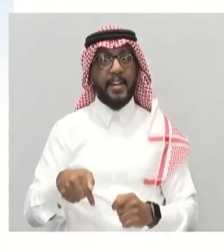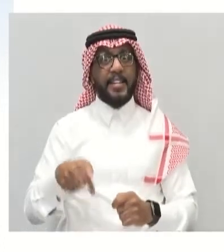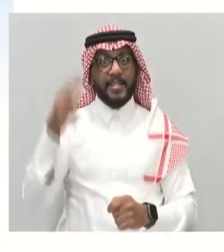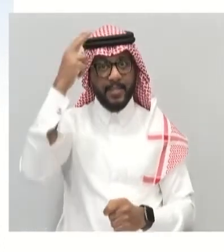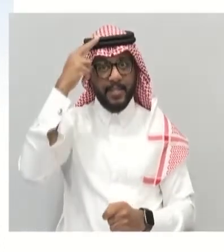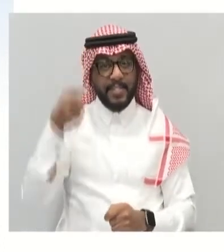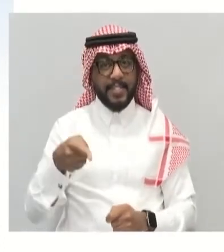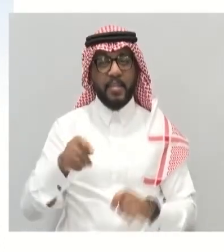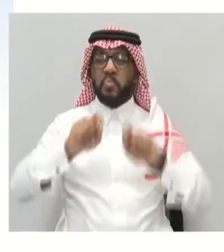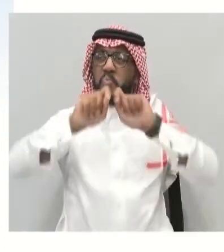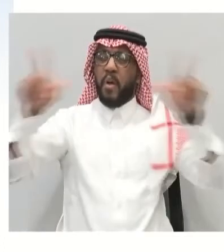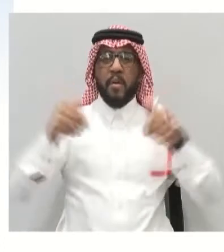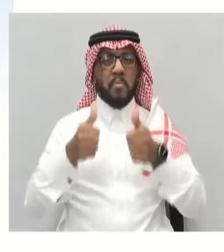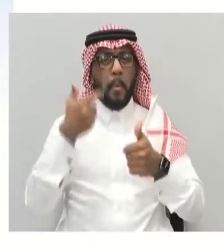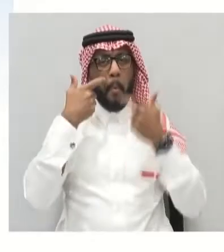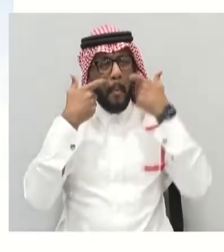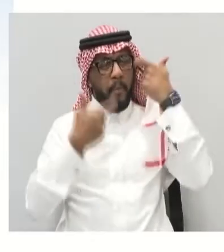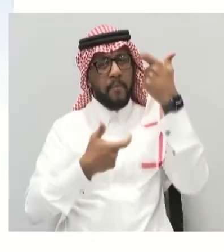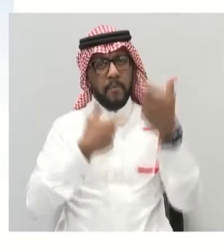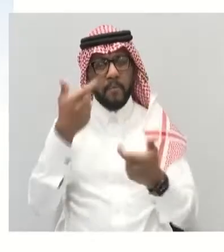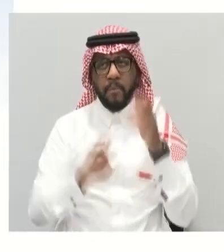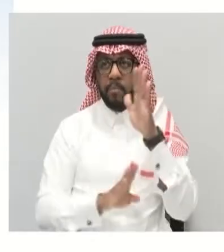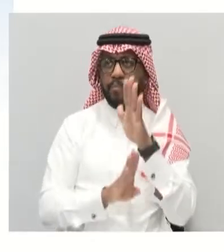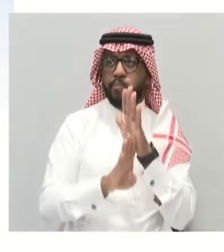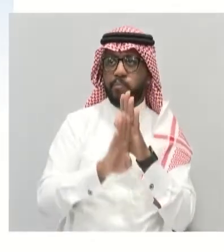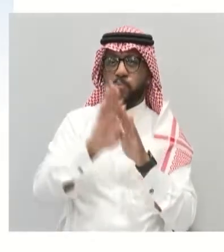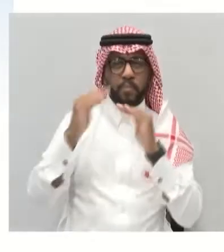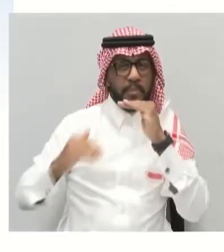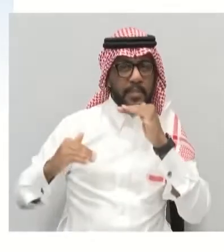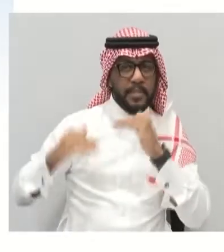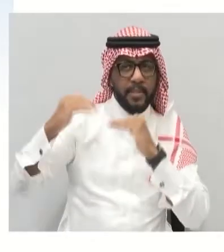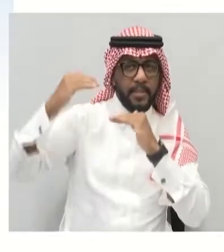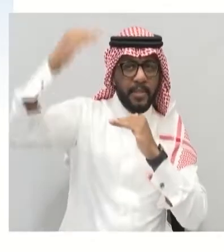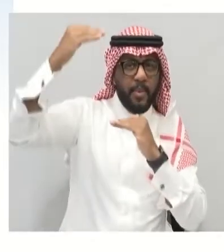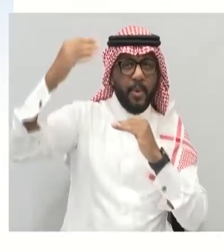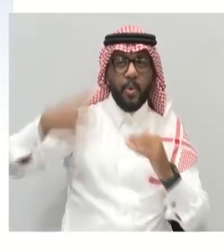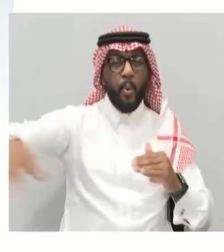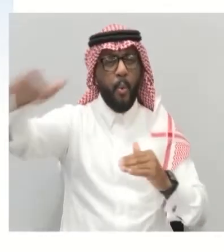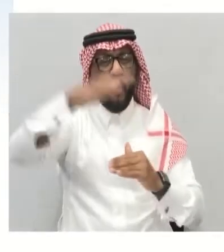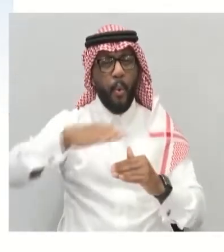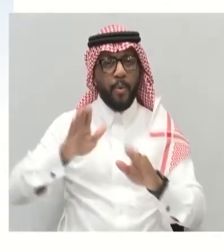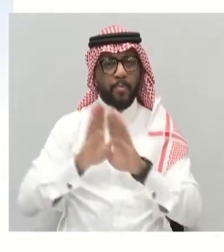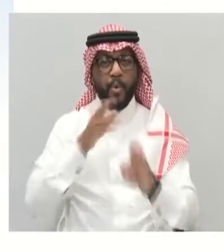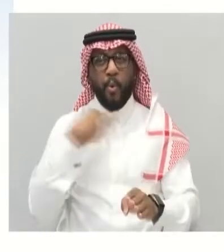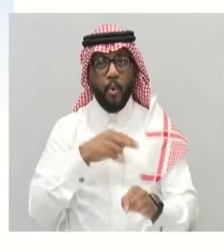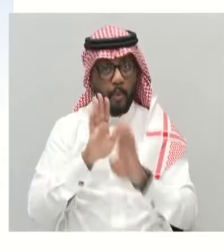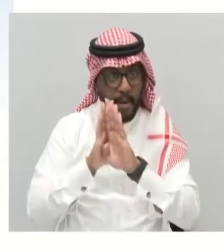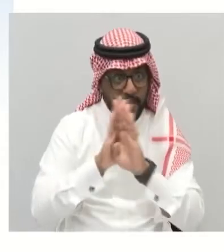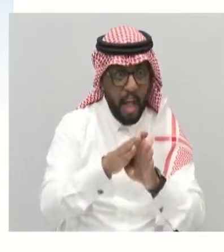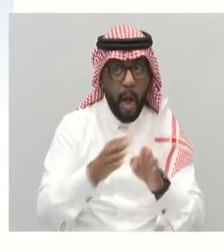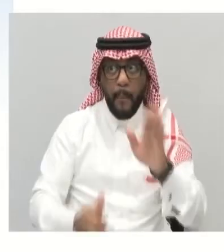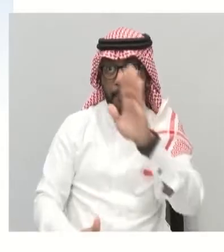شاهده على هذا الاهتمام بتنميه الصناعه وتطويرها ويقف قاده الوطن مشجعين على